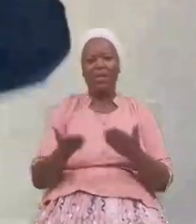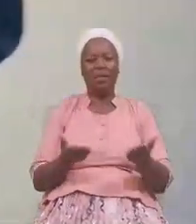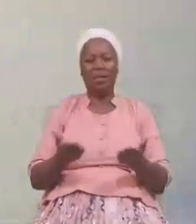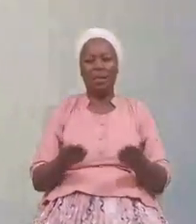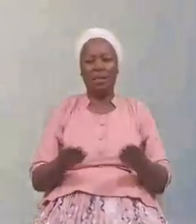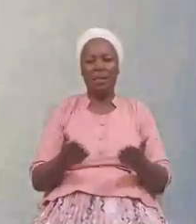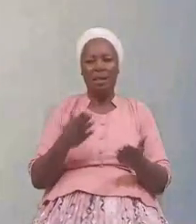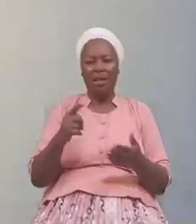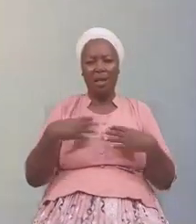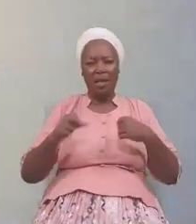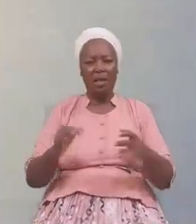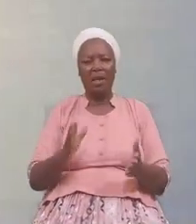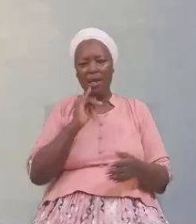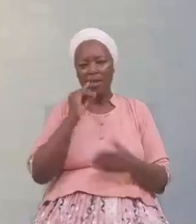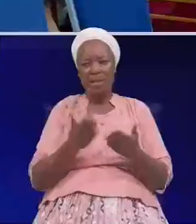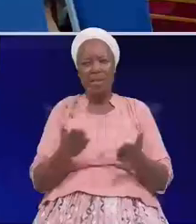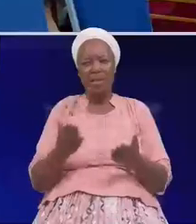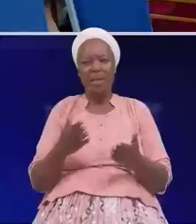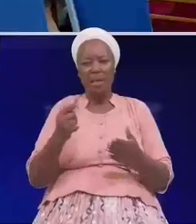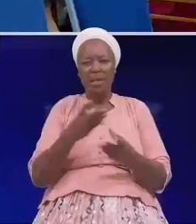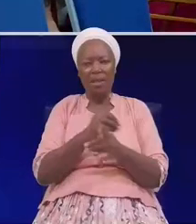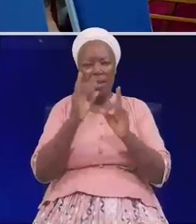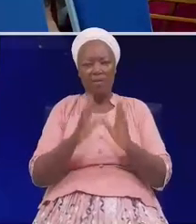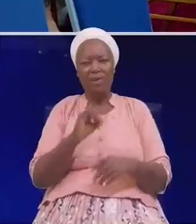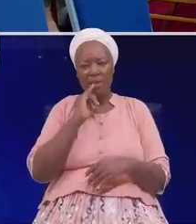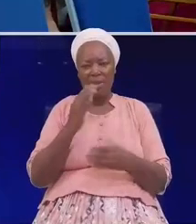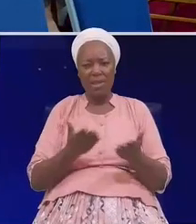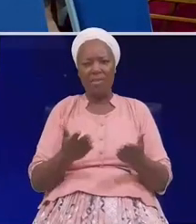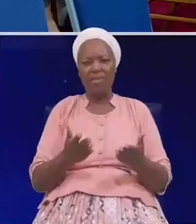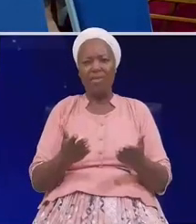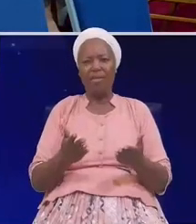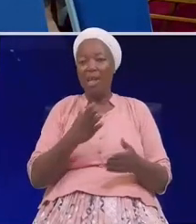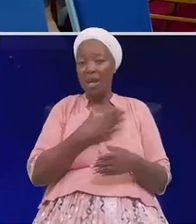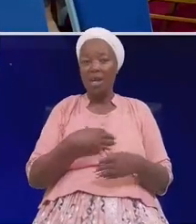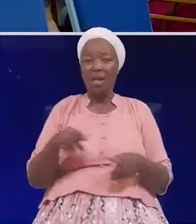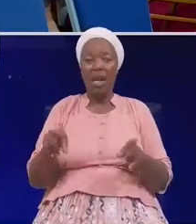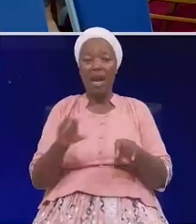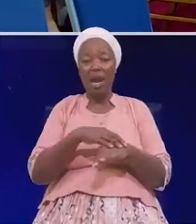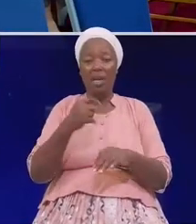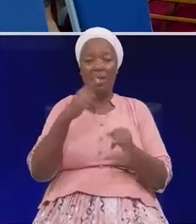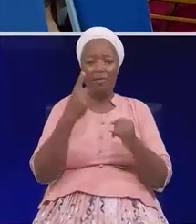est là, le libérateur est là, et qu'au dernier, Amen.